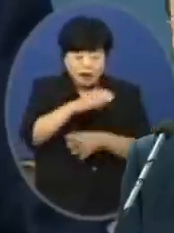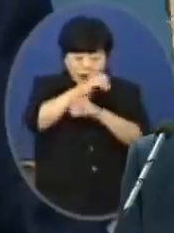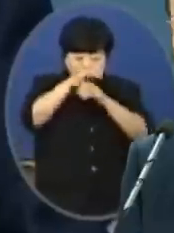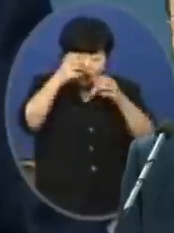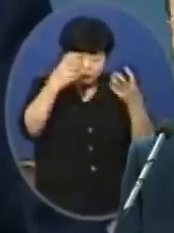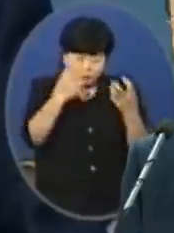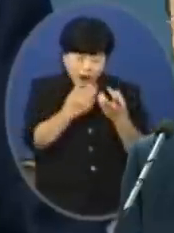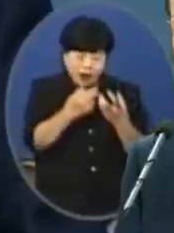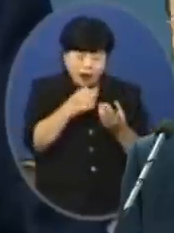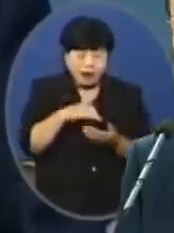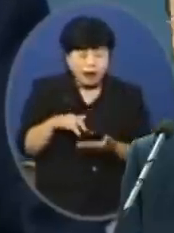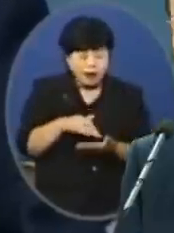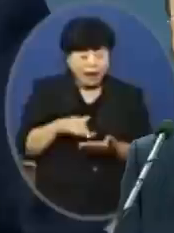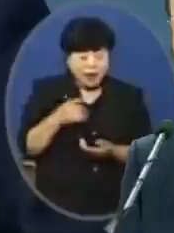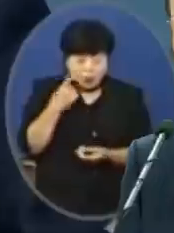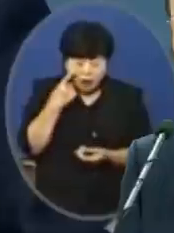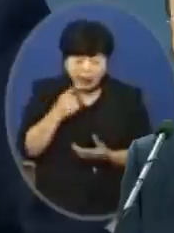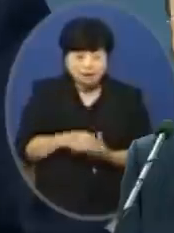별들이 저렇게 많은지 헤아려라.